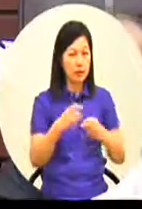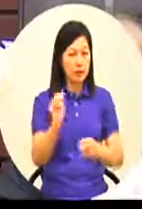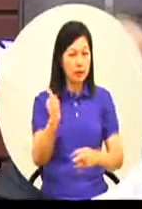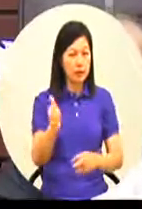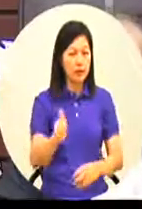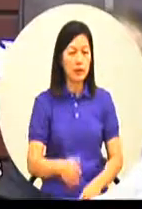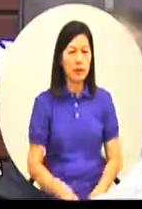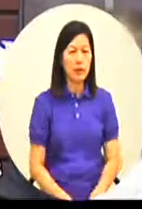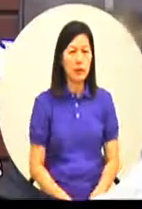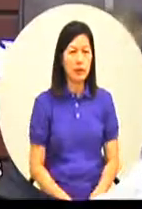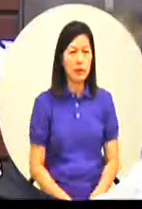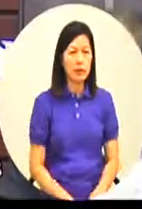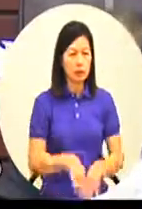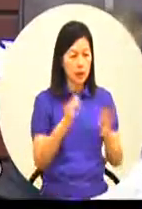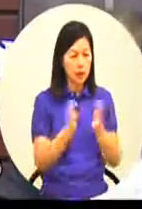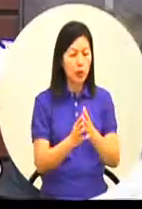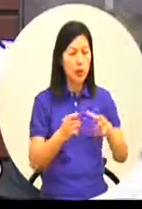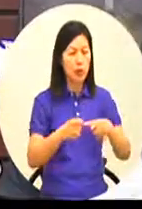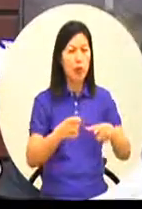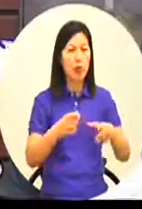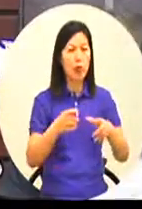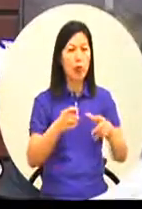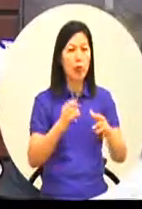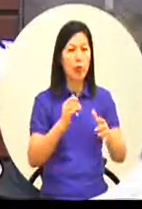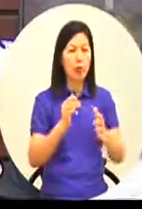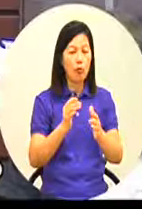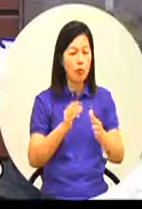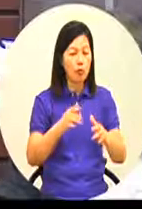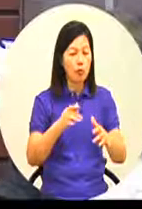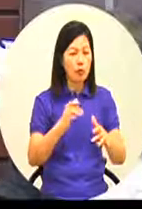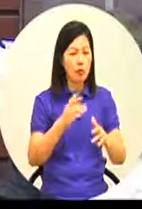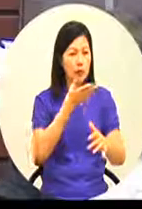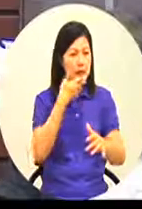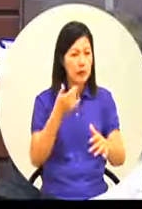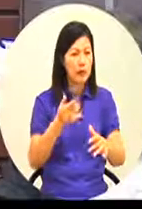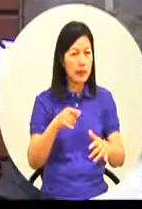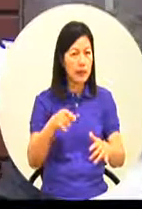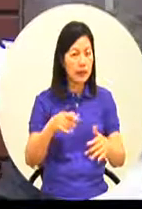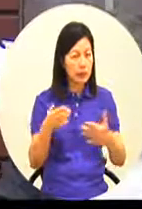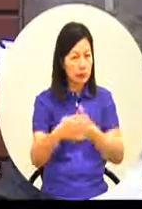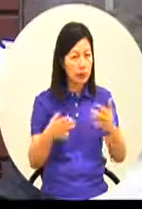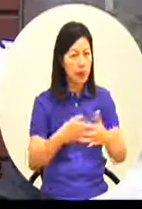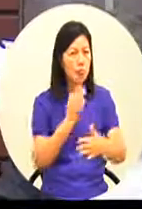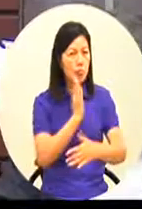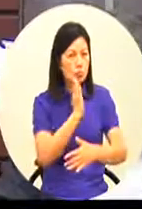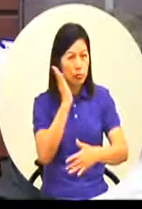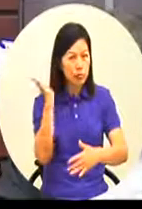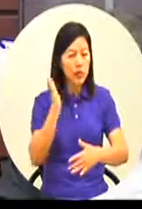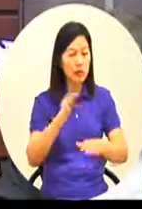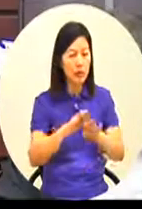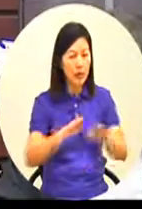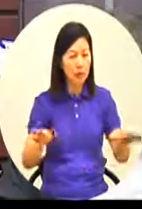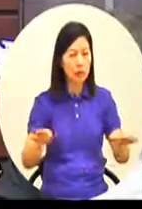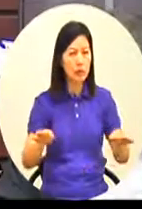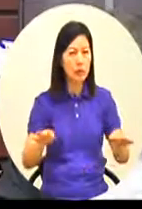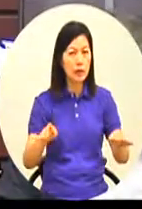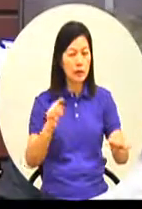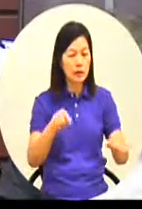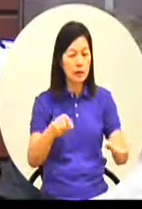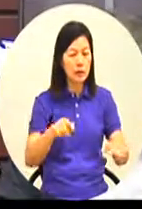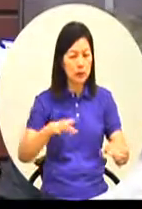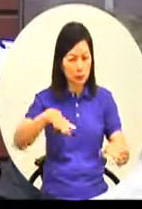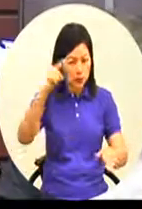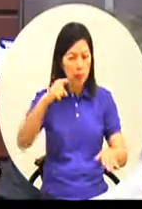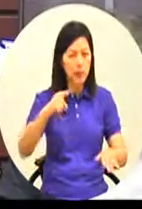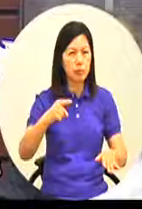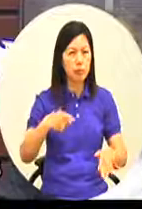所有的公众的利益都大于私人的利益啦，公众的交通顺畅跟交通安全都为最为优先